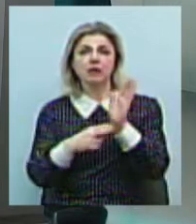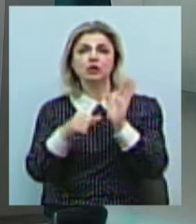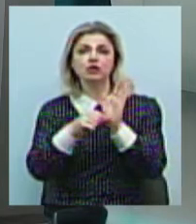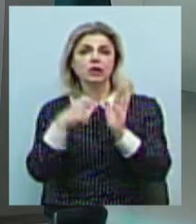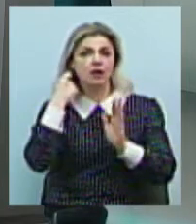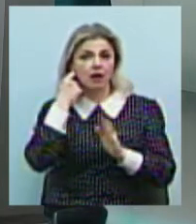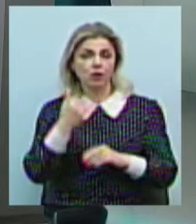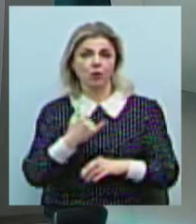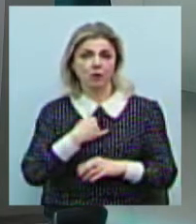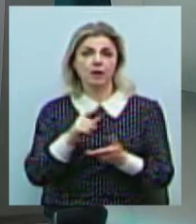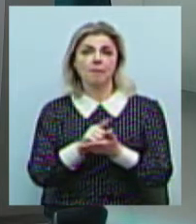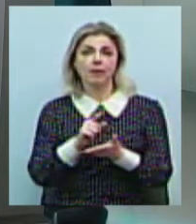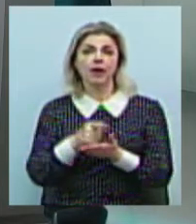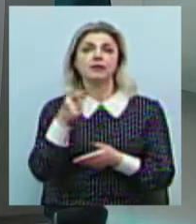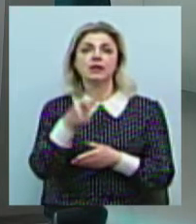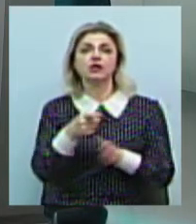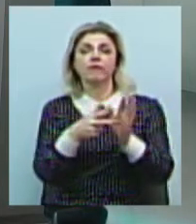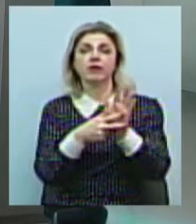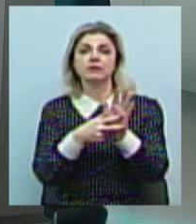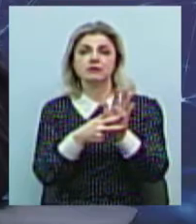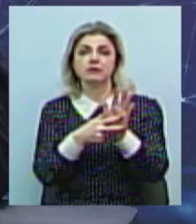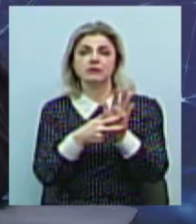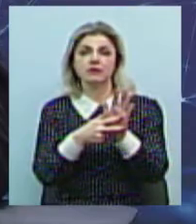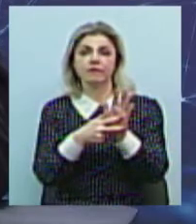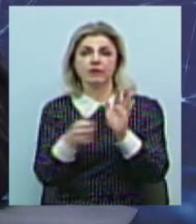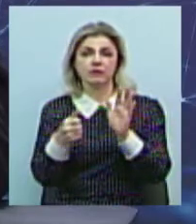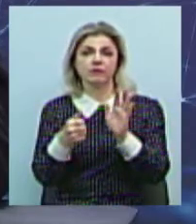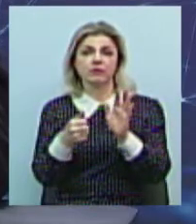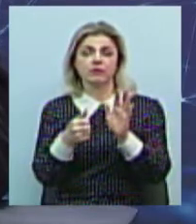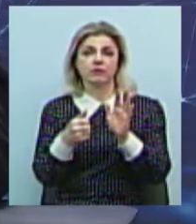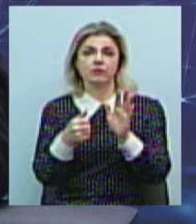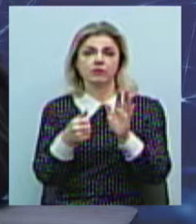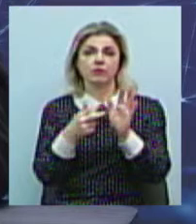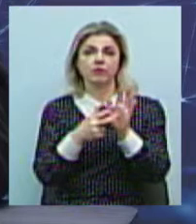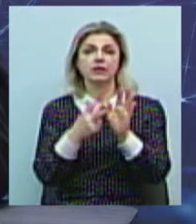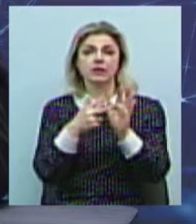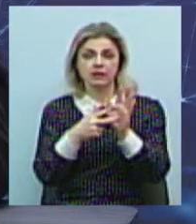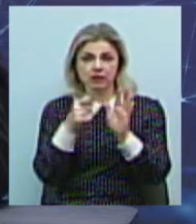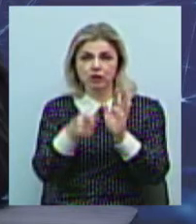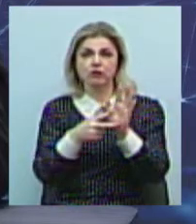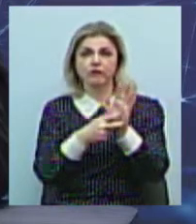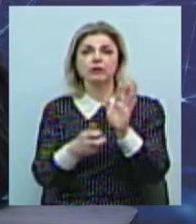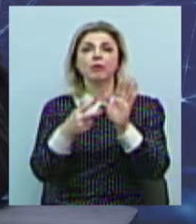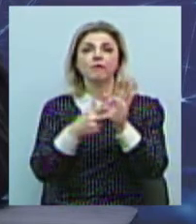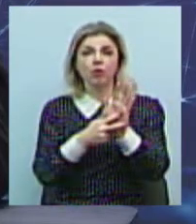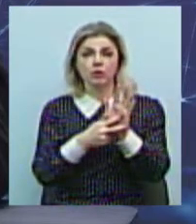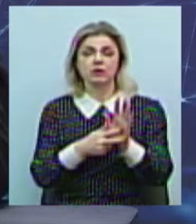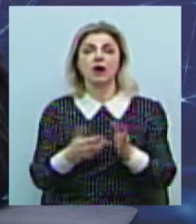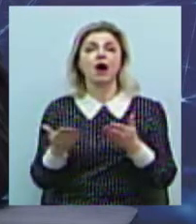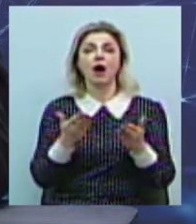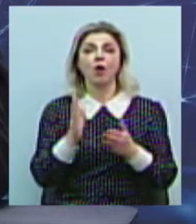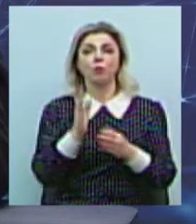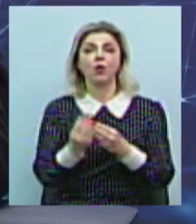мене пенсія 1800 рублів, 1808. Яка мені